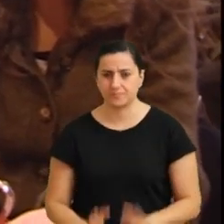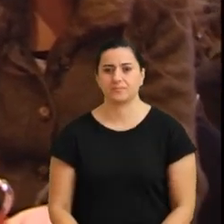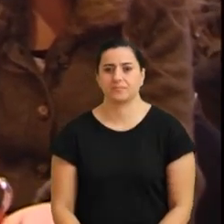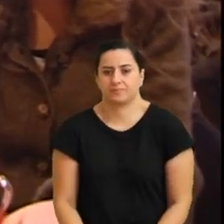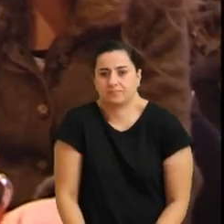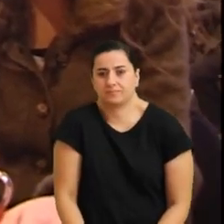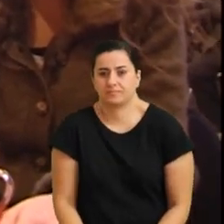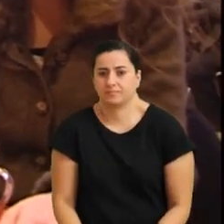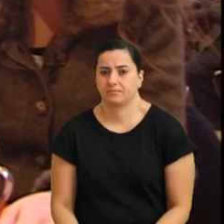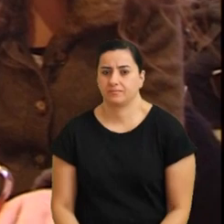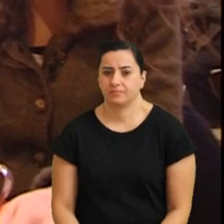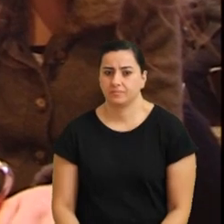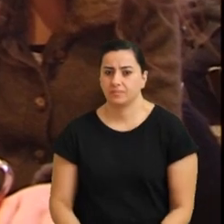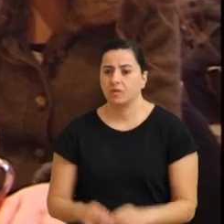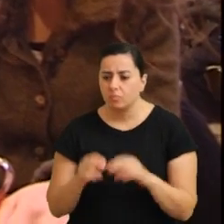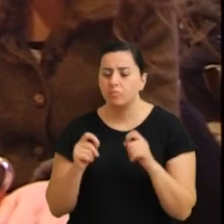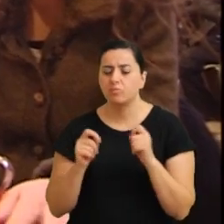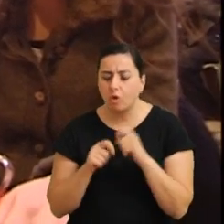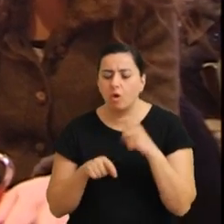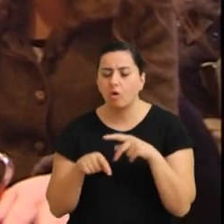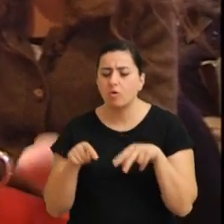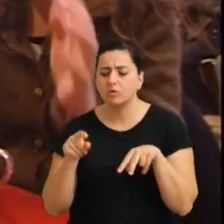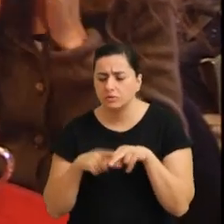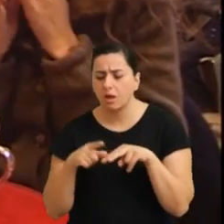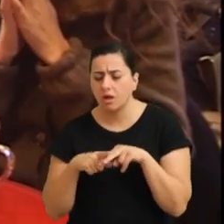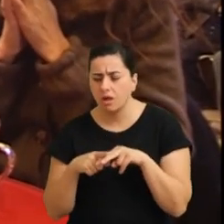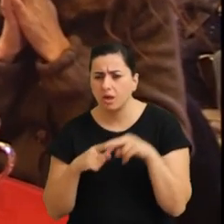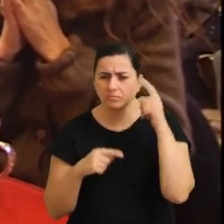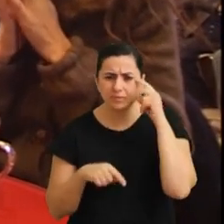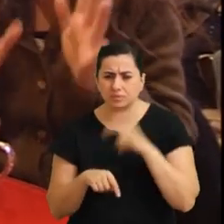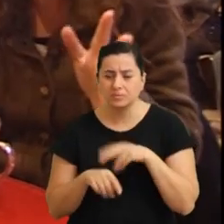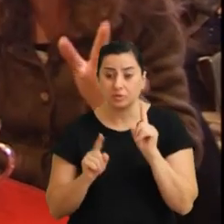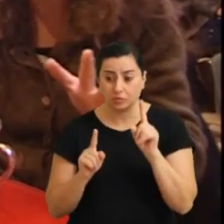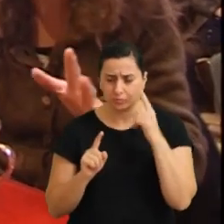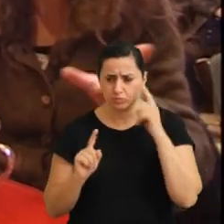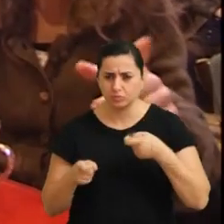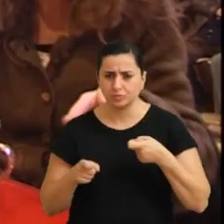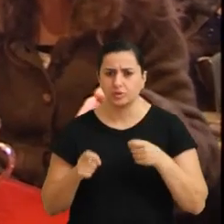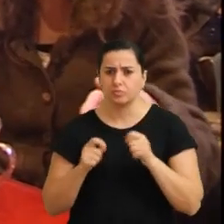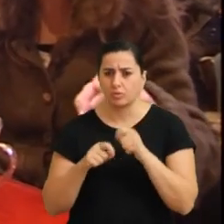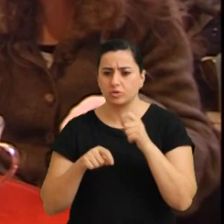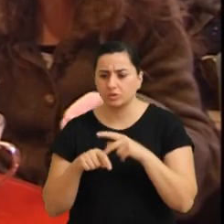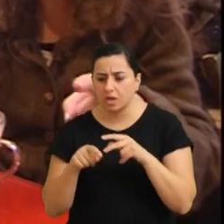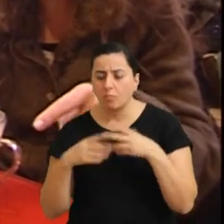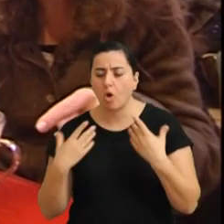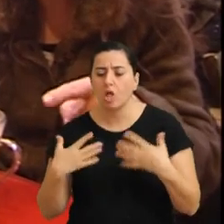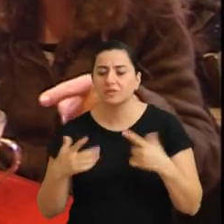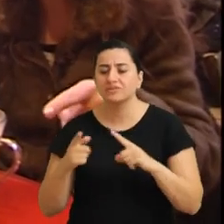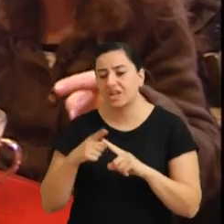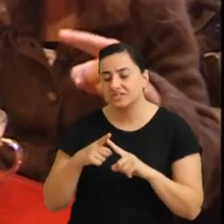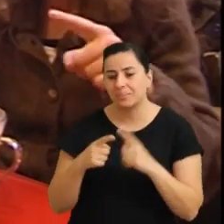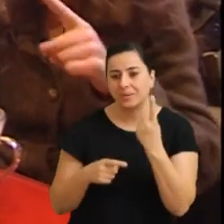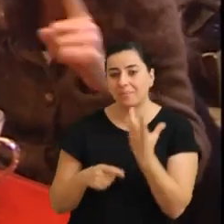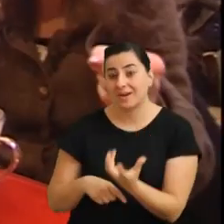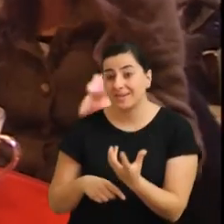Ne? Bozal. Nasıldı? Dur tamam. Bol tarçınlı bir